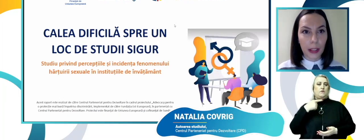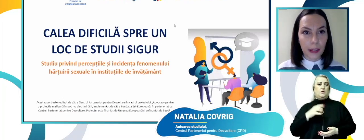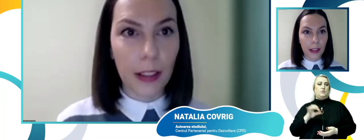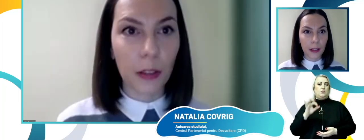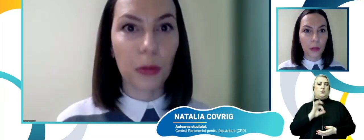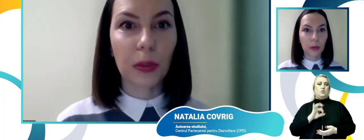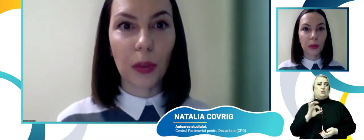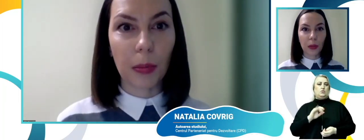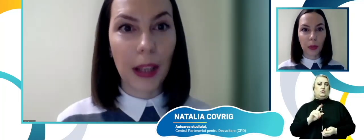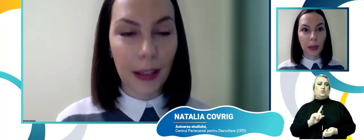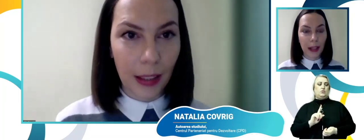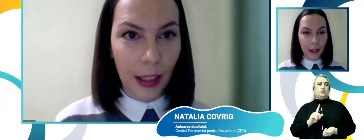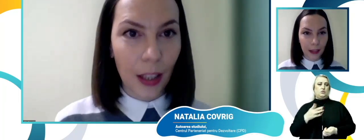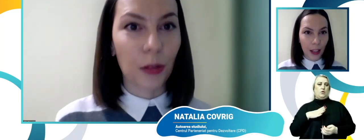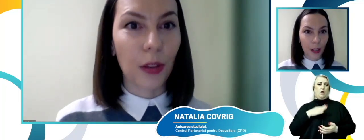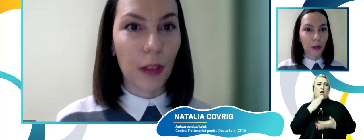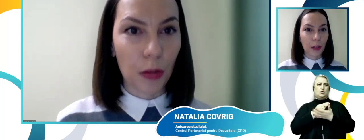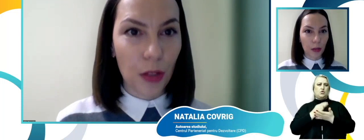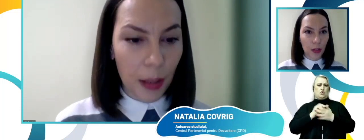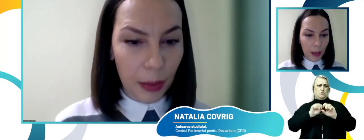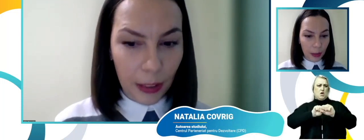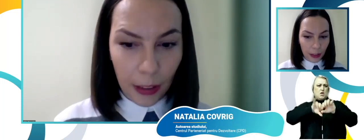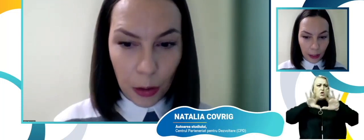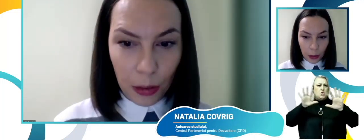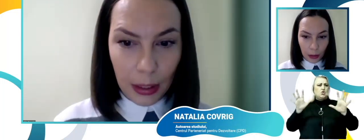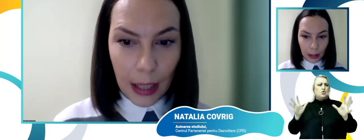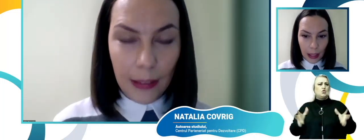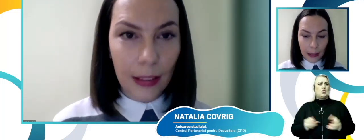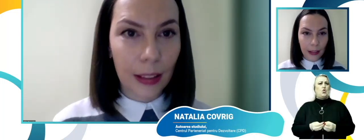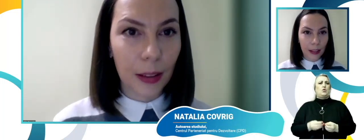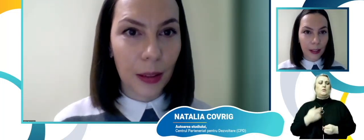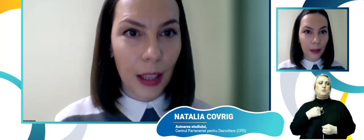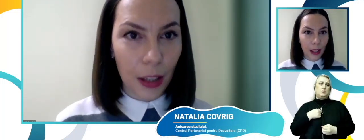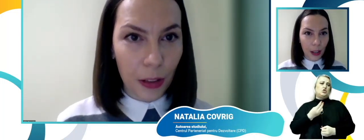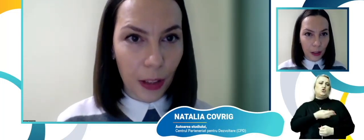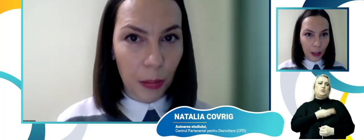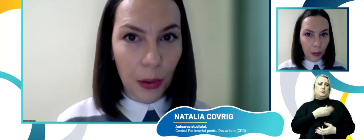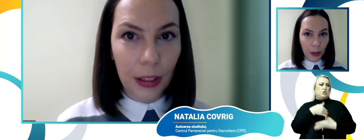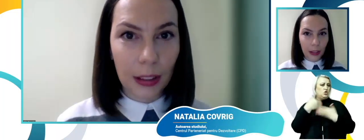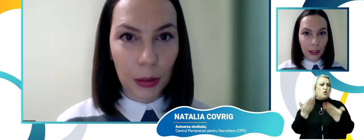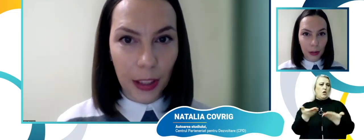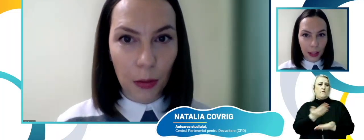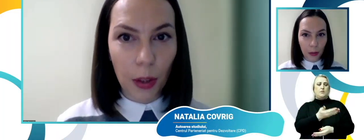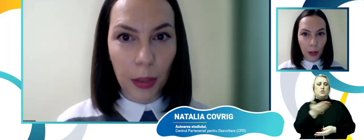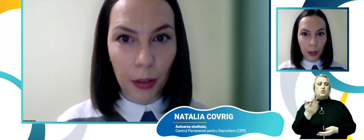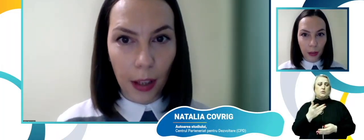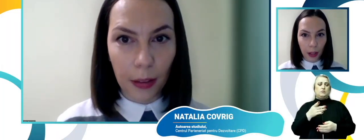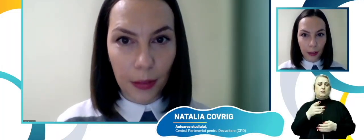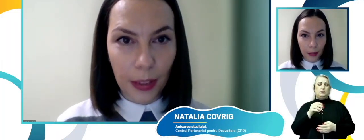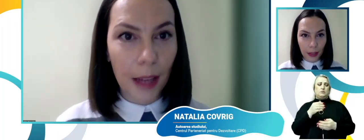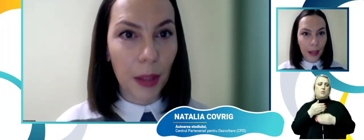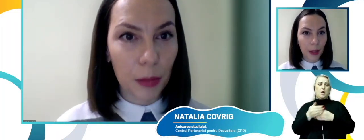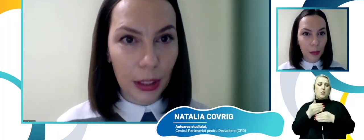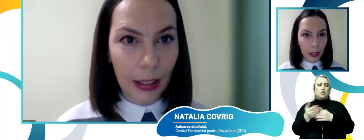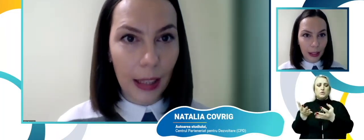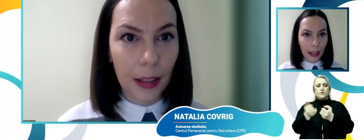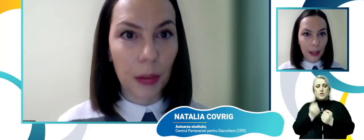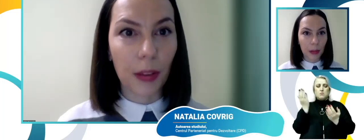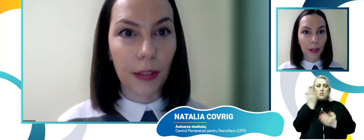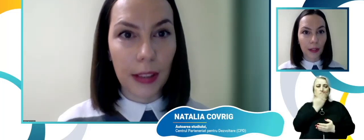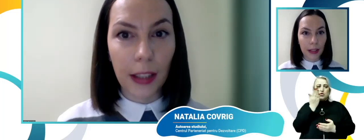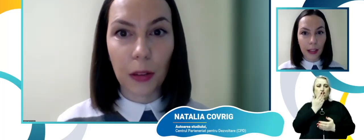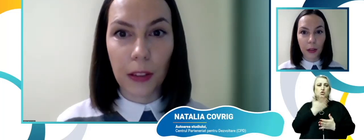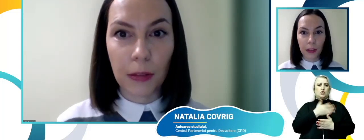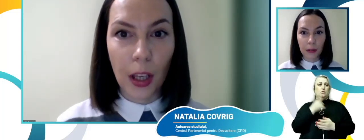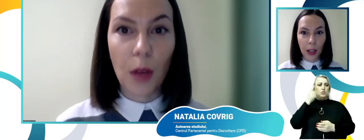unul destul de extins, unul complex. Noi vă sugeream să consultați acest raport ulterior pentru a vedea mai multe